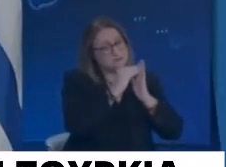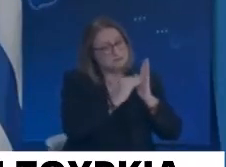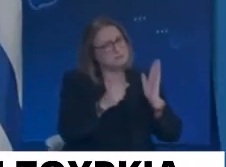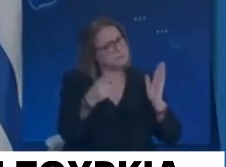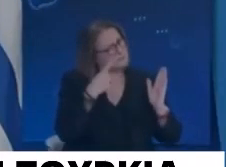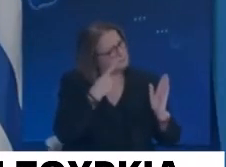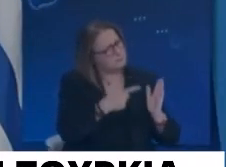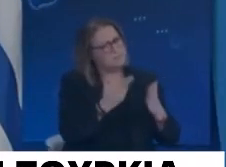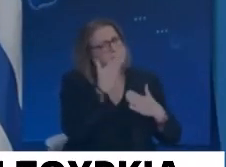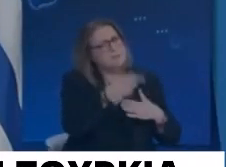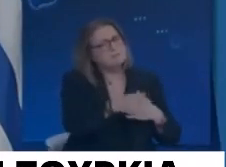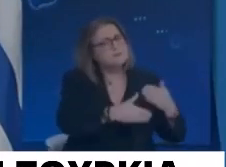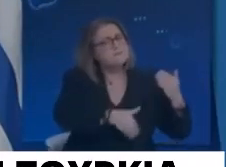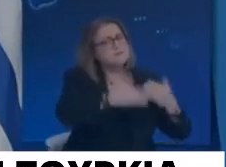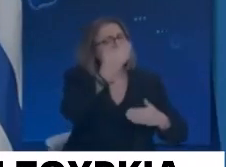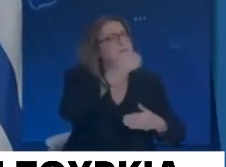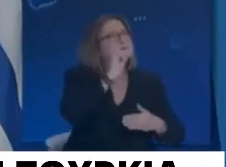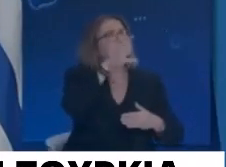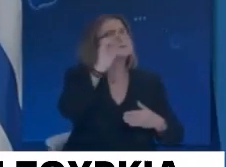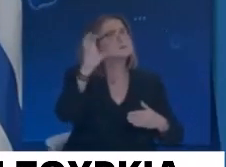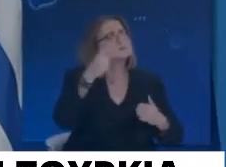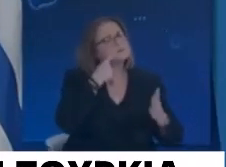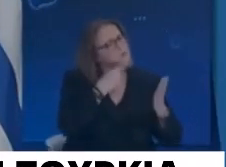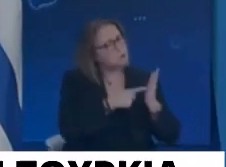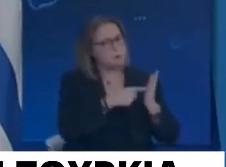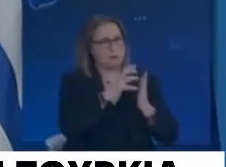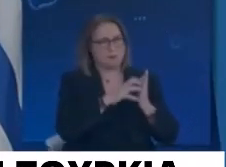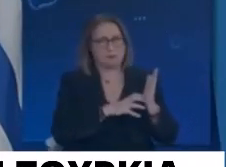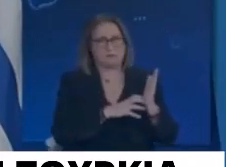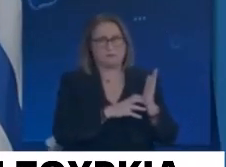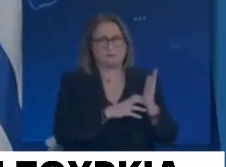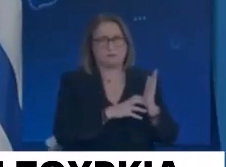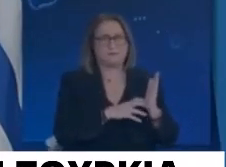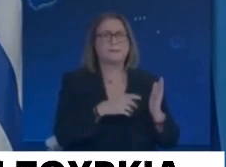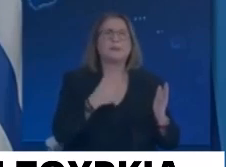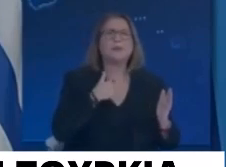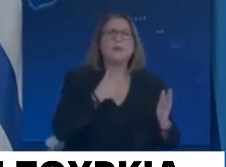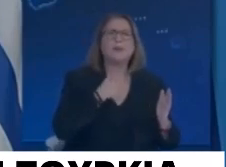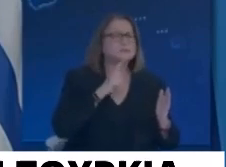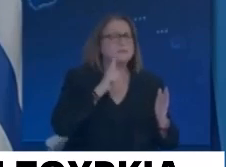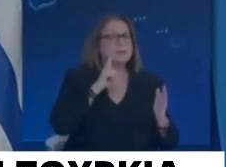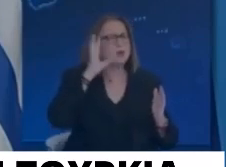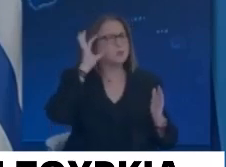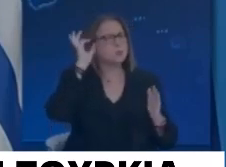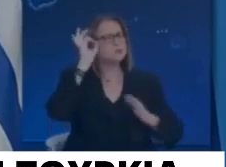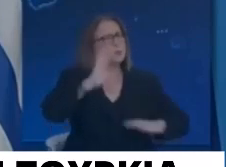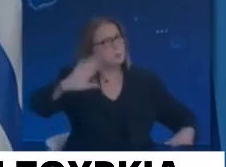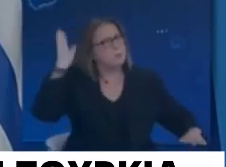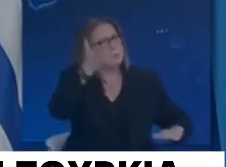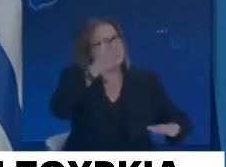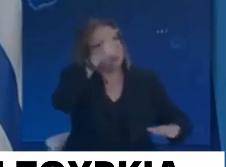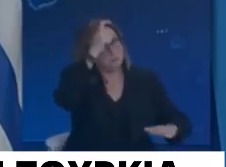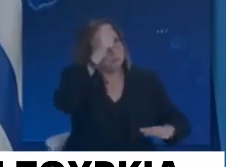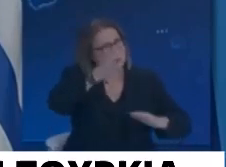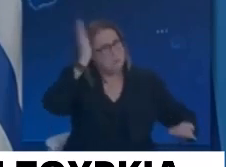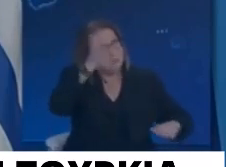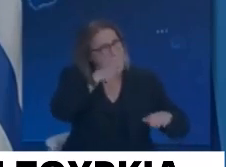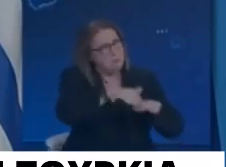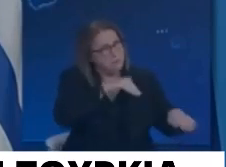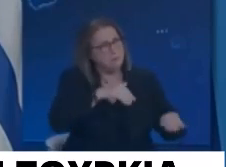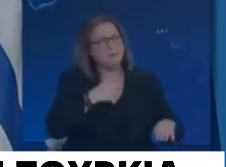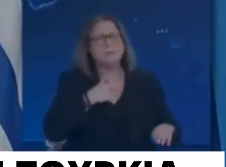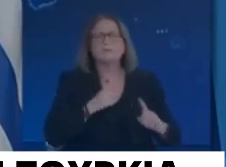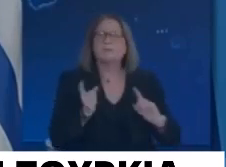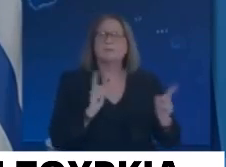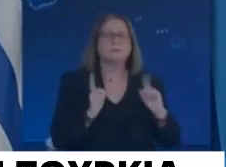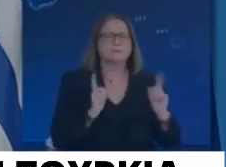Έχω πει πολλές φορές ότι η κύρωση αυτή καθ' αυτή δεν είναι αυτός ο σκοπός. Η απειλή της κύρωσης είναι